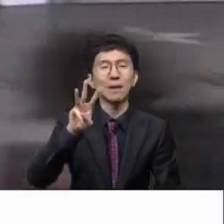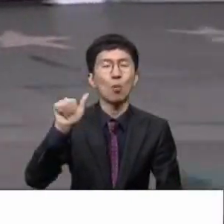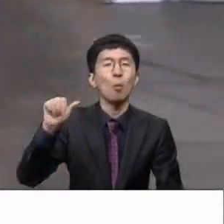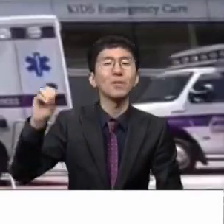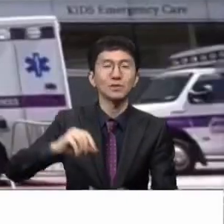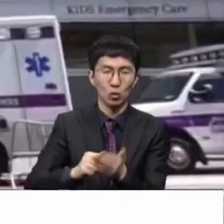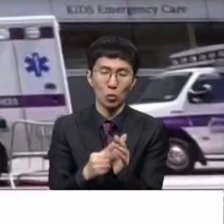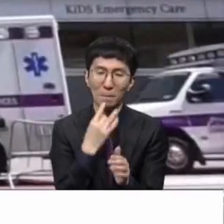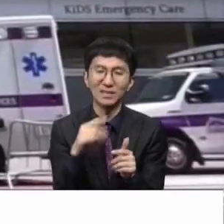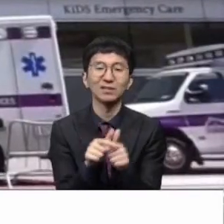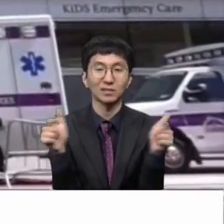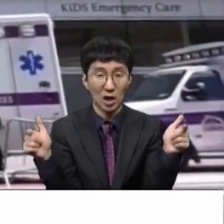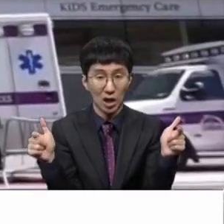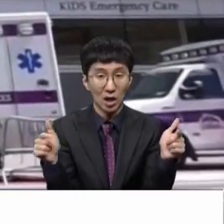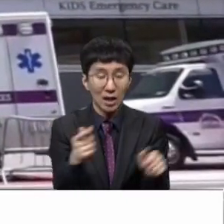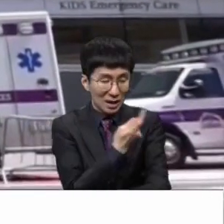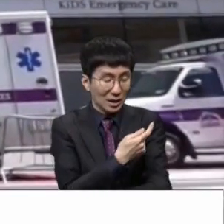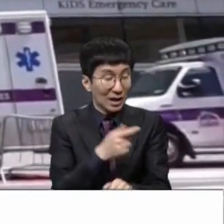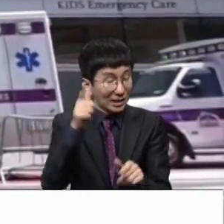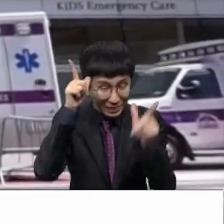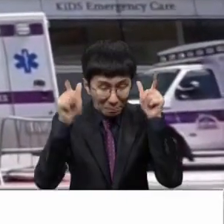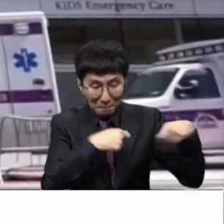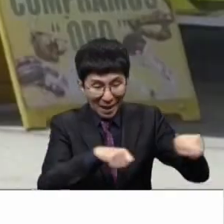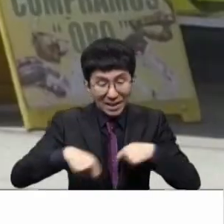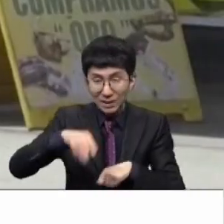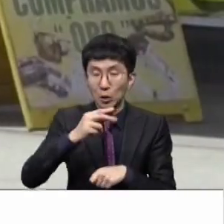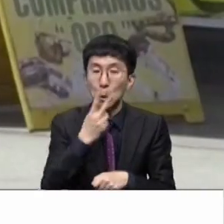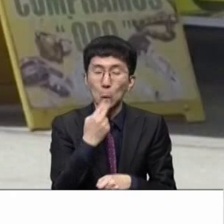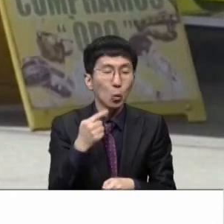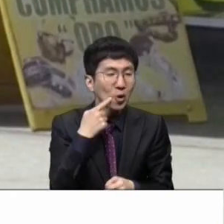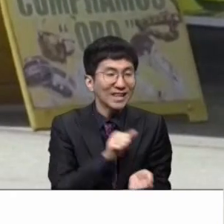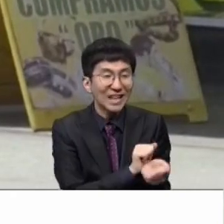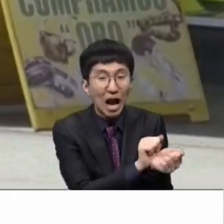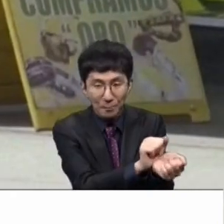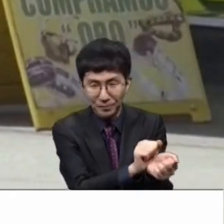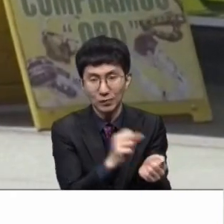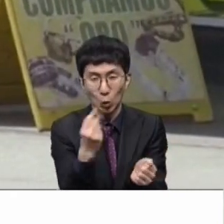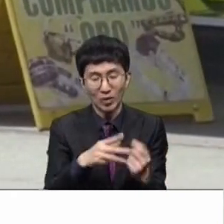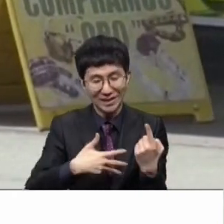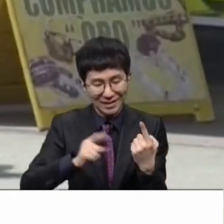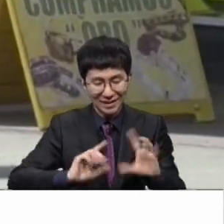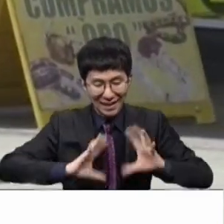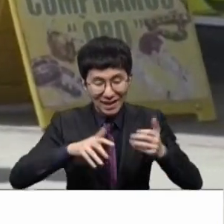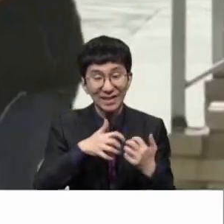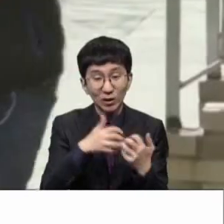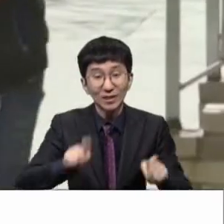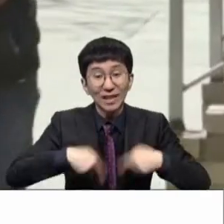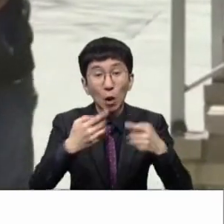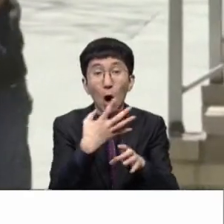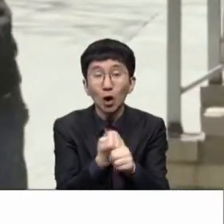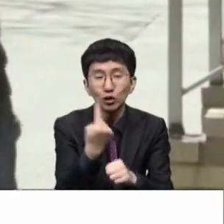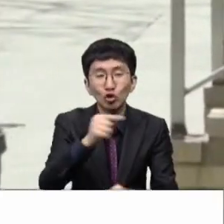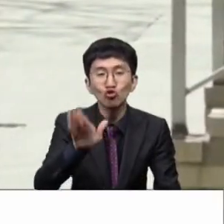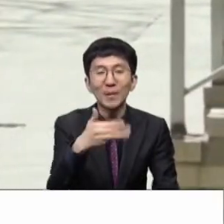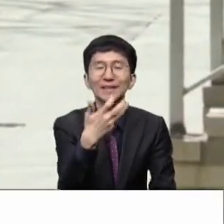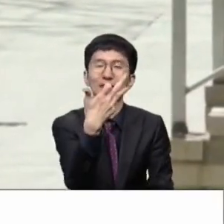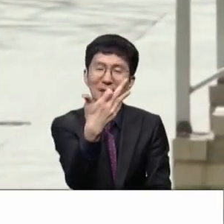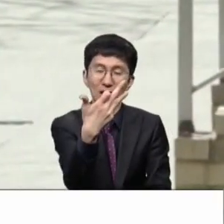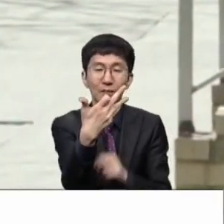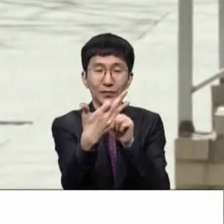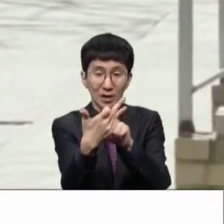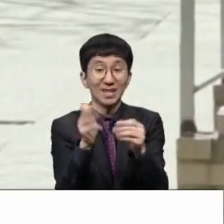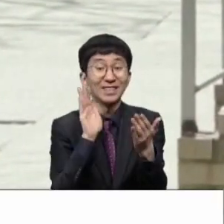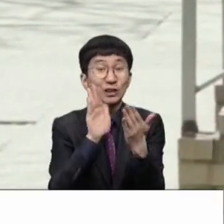그쳤습니다. 이는 스페인 독감이 대유행하고 미군이 1차 세계대전에 참전했던 1918년의 인구